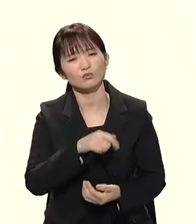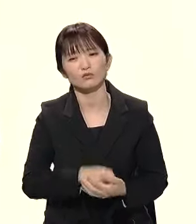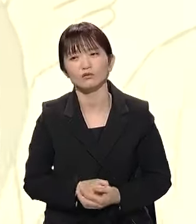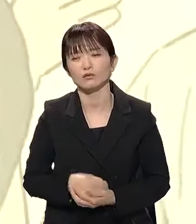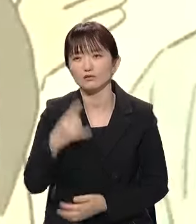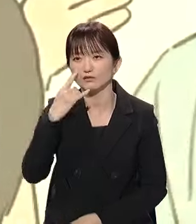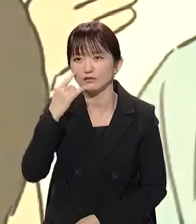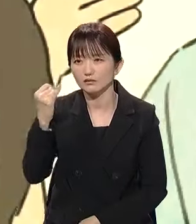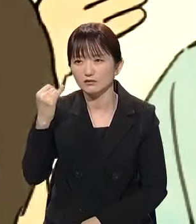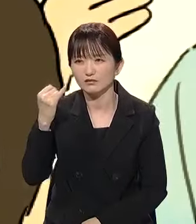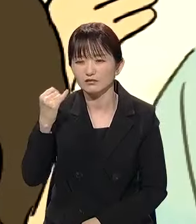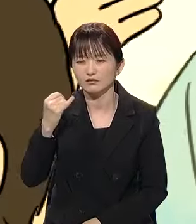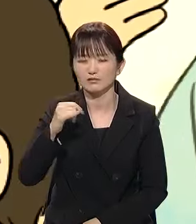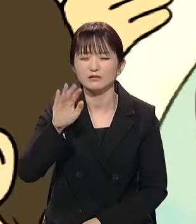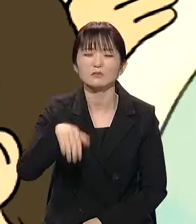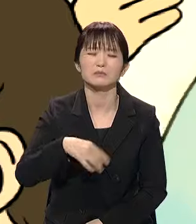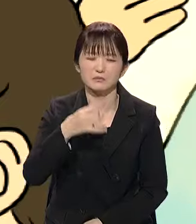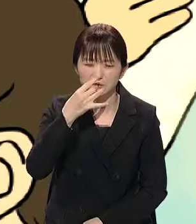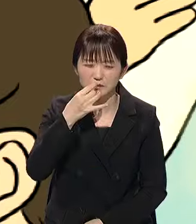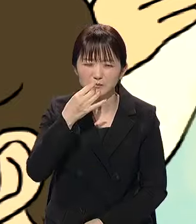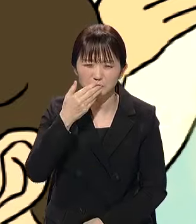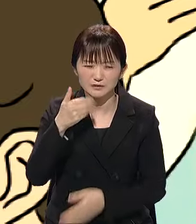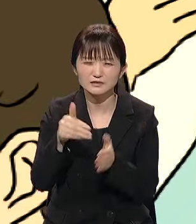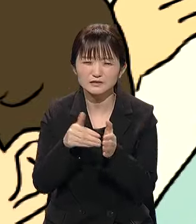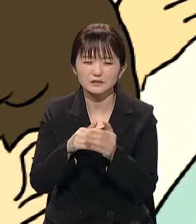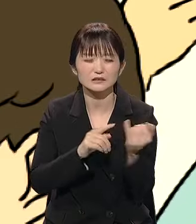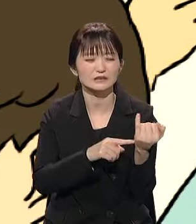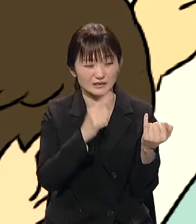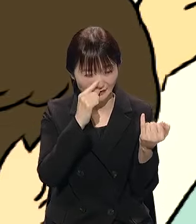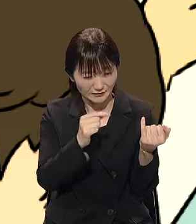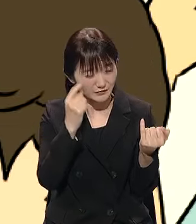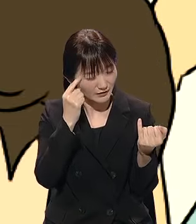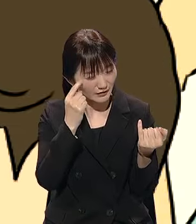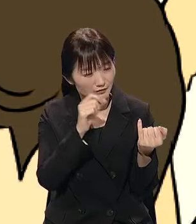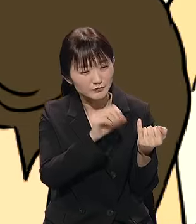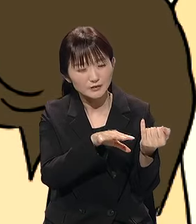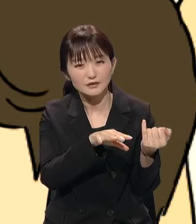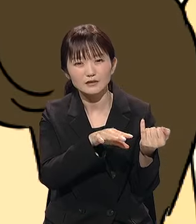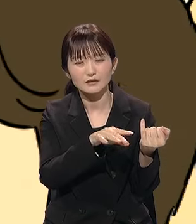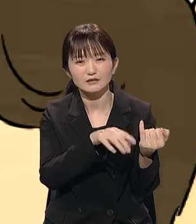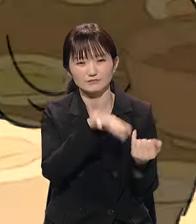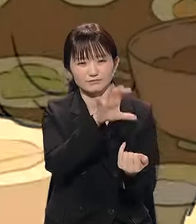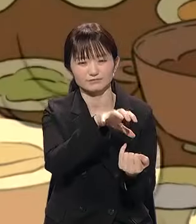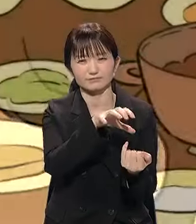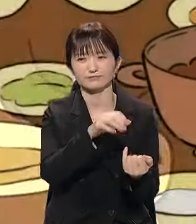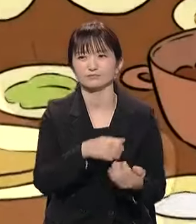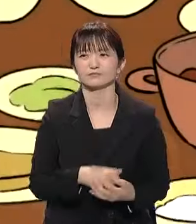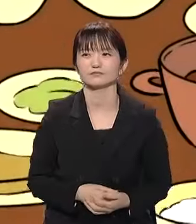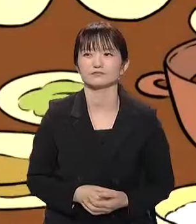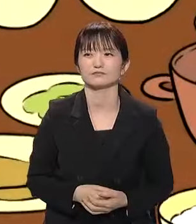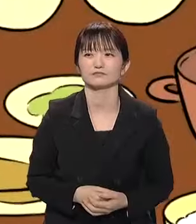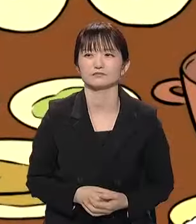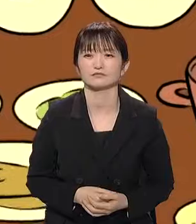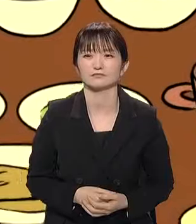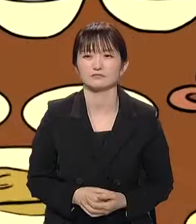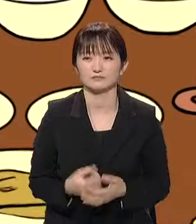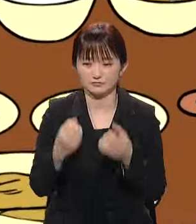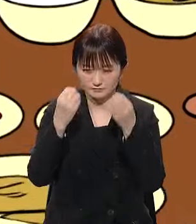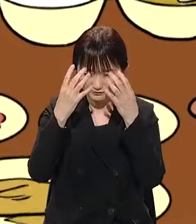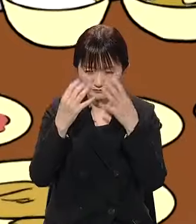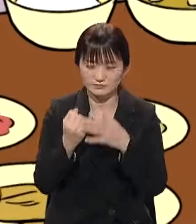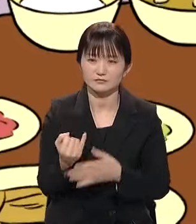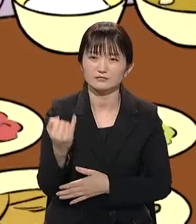엄마 역시도 아이 밥 거의 다 먹었는데 뭐 어때 네가 예민하다 하면서 오히려 사연자를 나무란다는 겁니다 또 그 새 언니